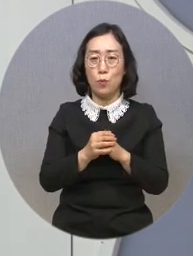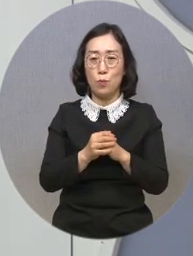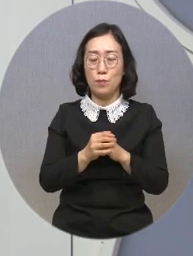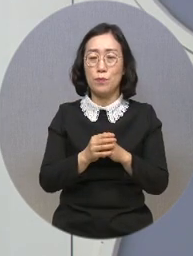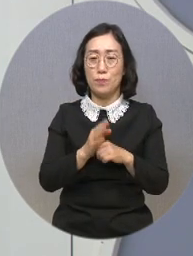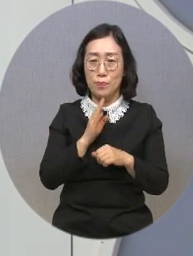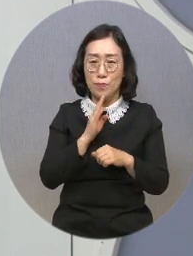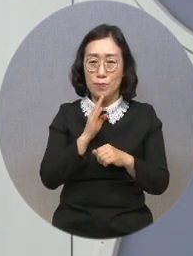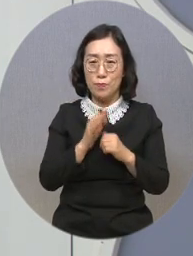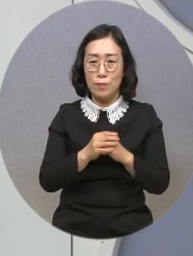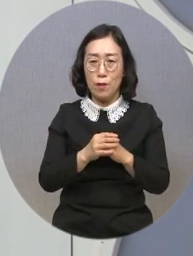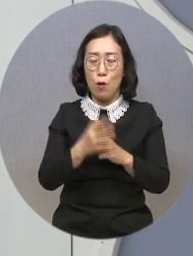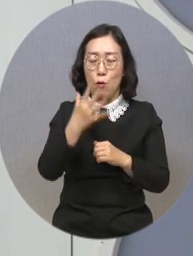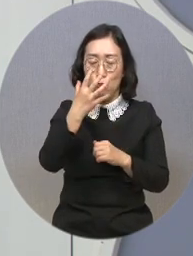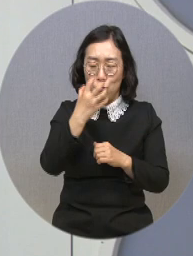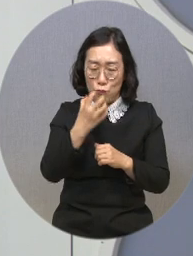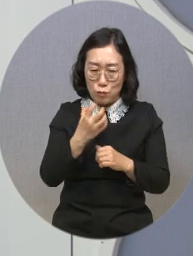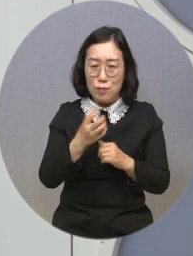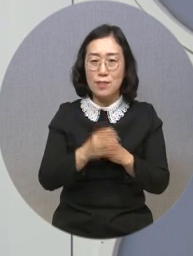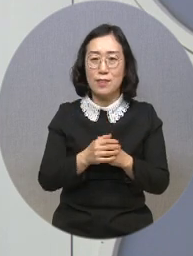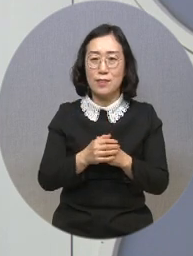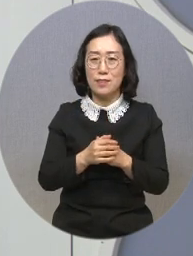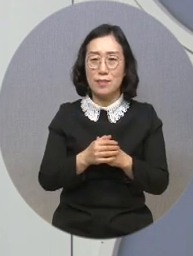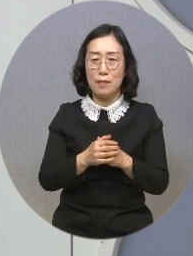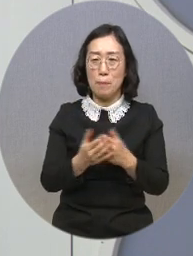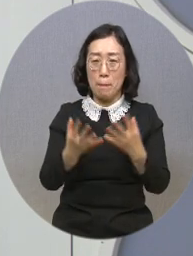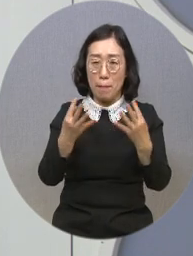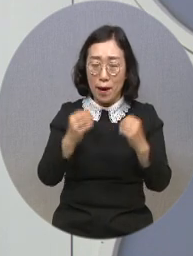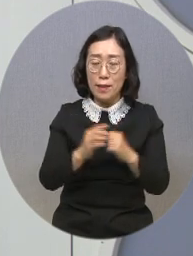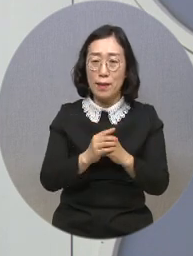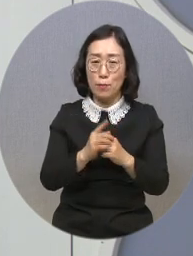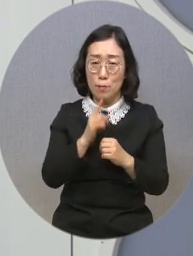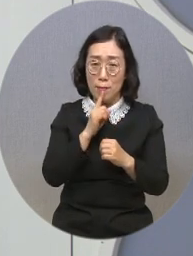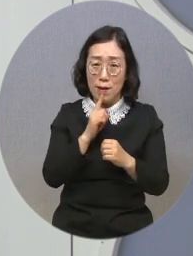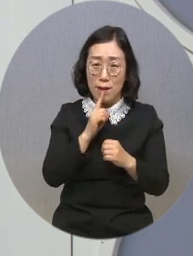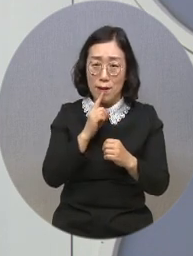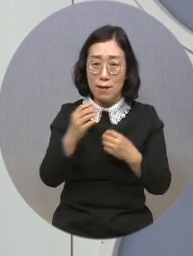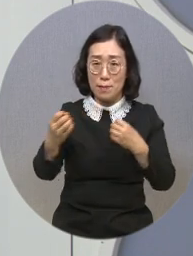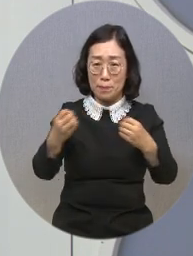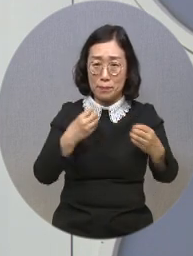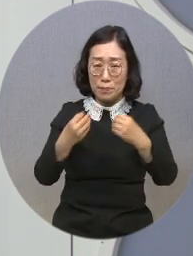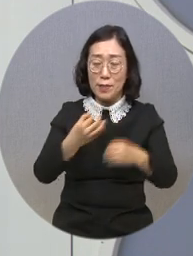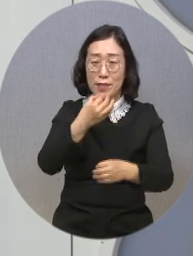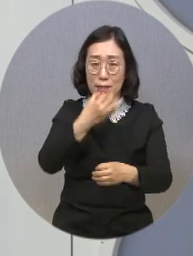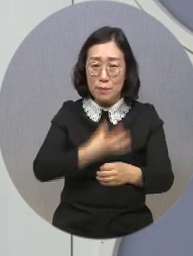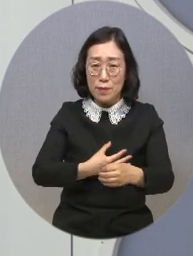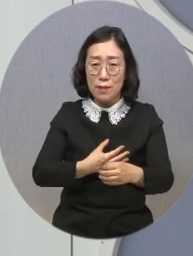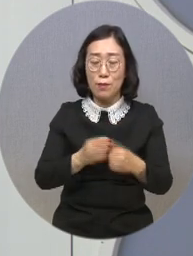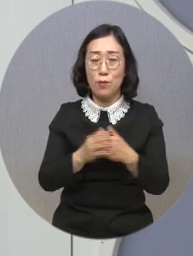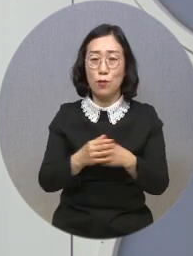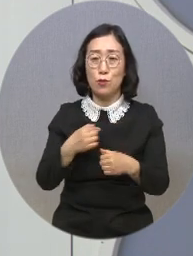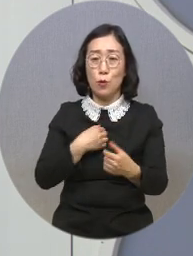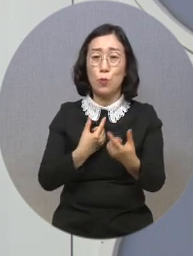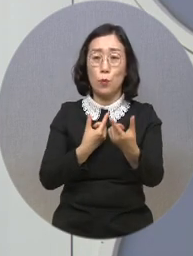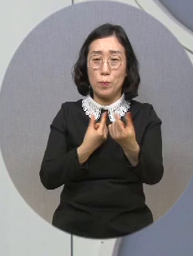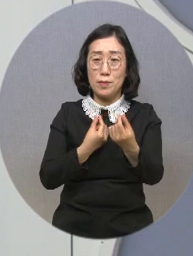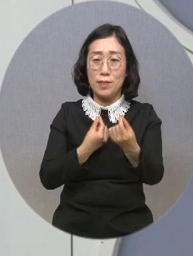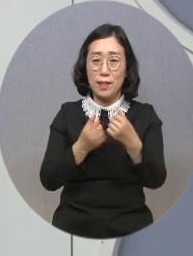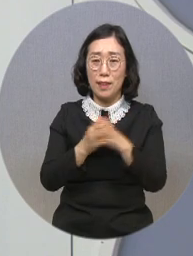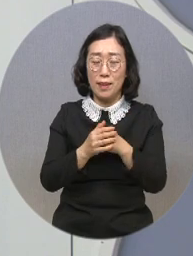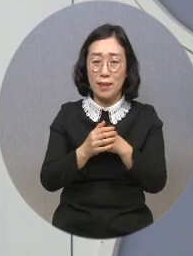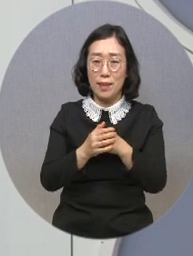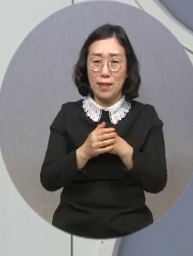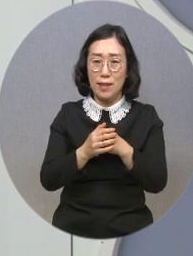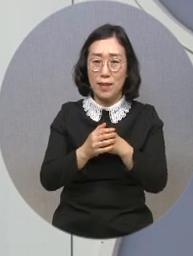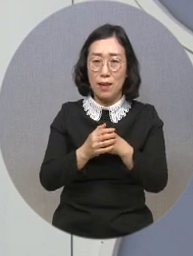정말 우울증에 걸린 분들이 많다고 하실 정도로 다들 힘들어 하시는 것 같습니다. 저도 뭐 많은